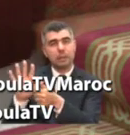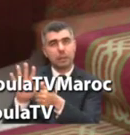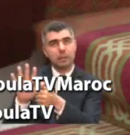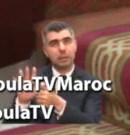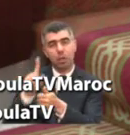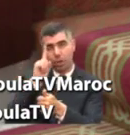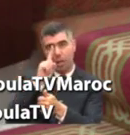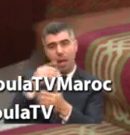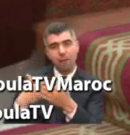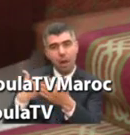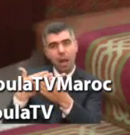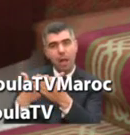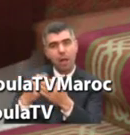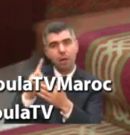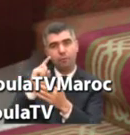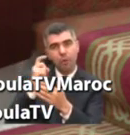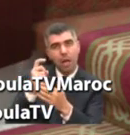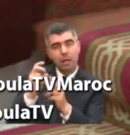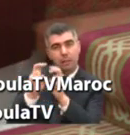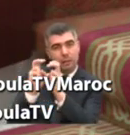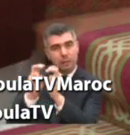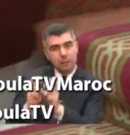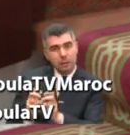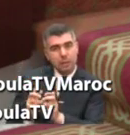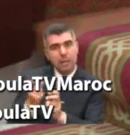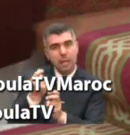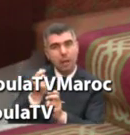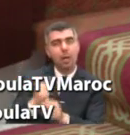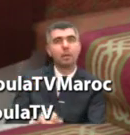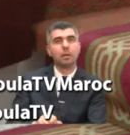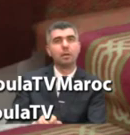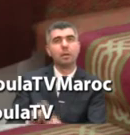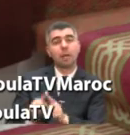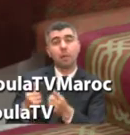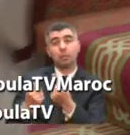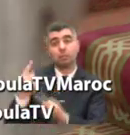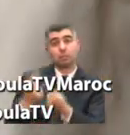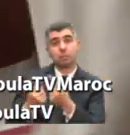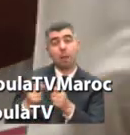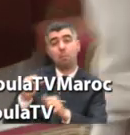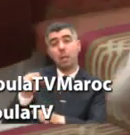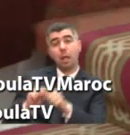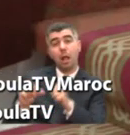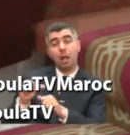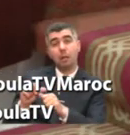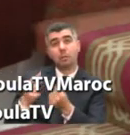شاء الله في اخر الشهر تنزل شويه الاثمنه، ولكن التقلبات جايه وما عرفناش فين غادي يوقف اذا الحكومه هادشي